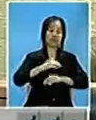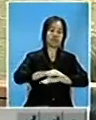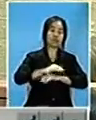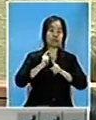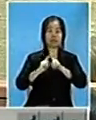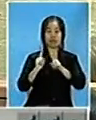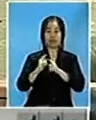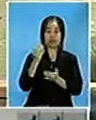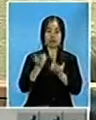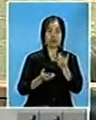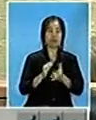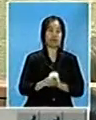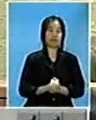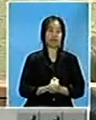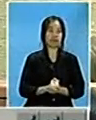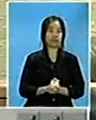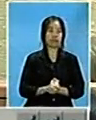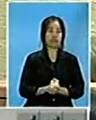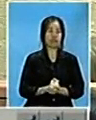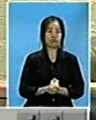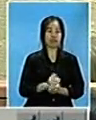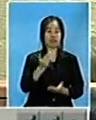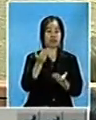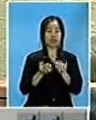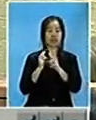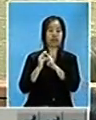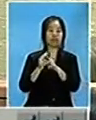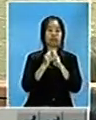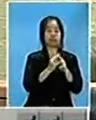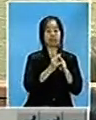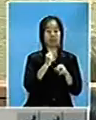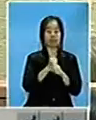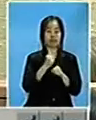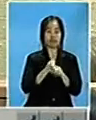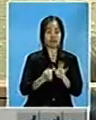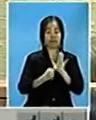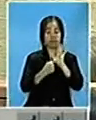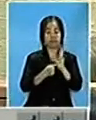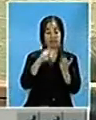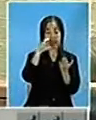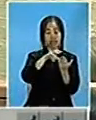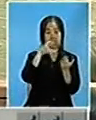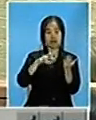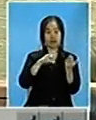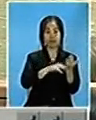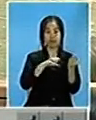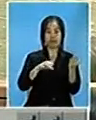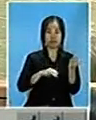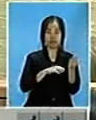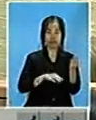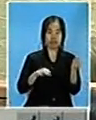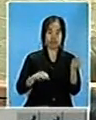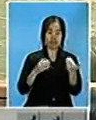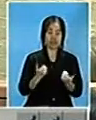เป็นเรื่องตามที่ท่านจะปรารถนาจะเสนอแนะหรือว่าอาจารย์ท่านจะนำเสนอต่อที่ประชุมสภาอย่าง